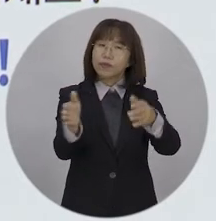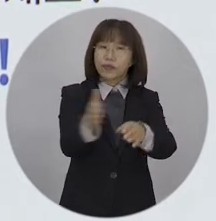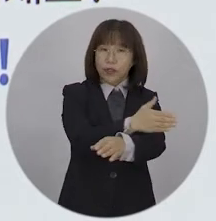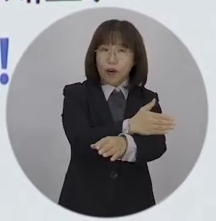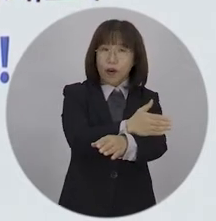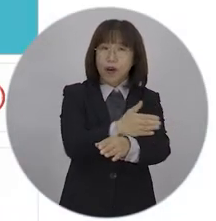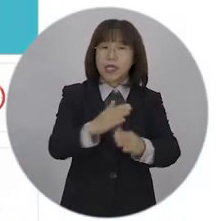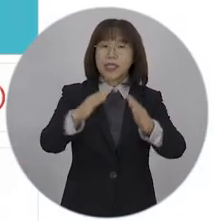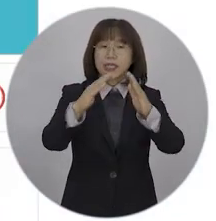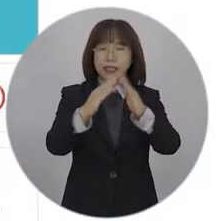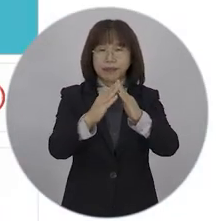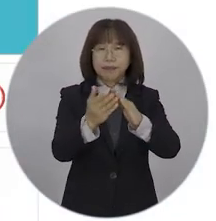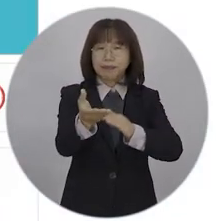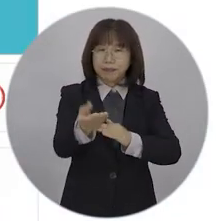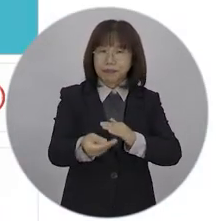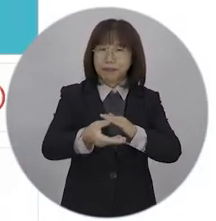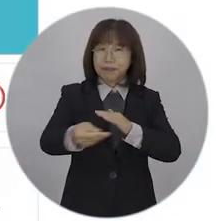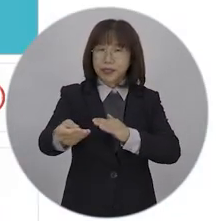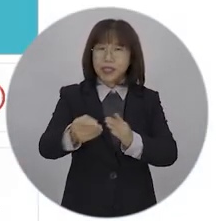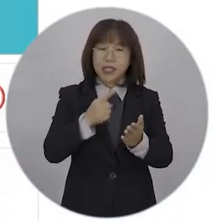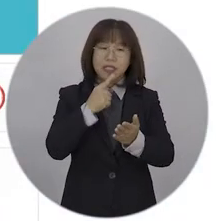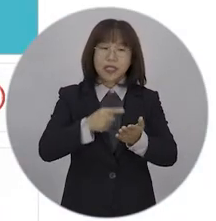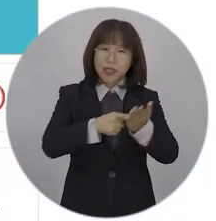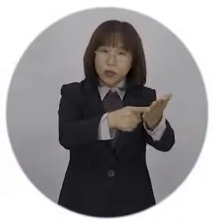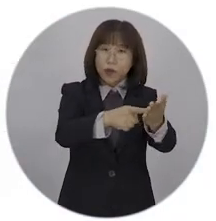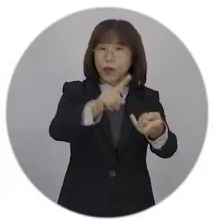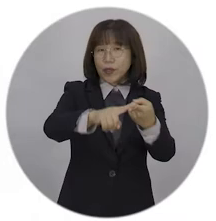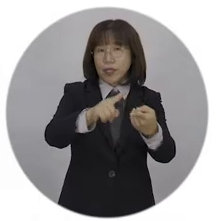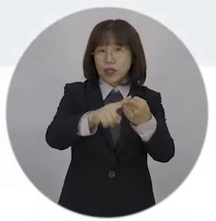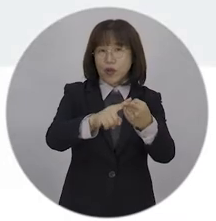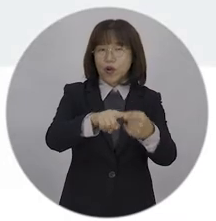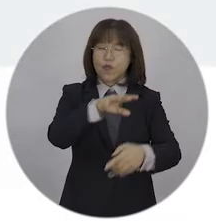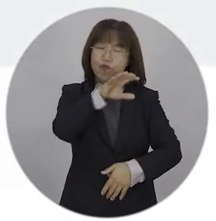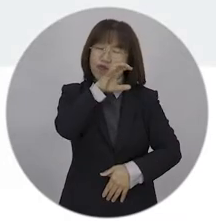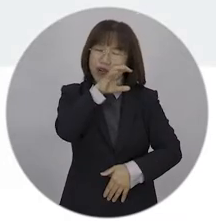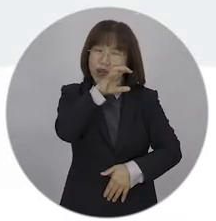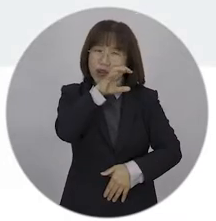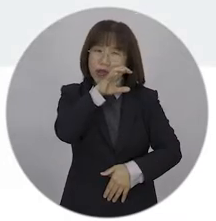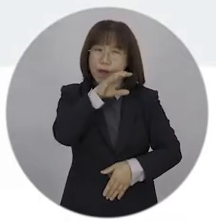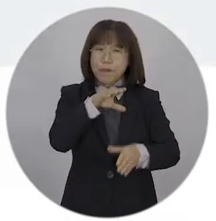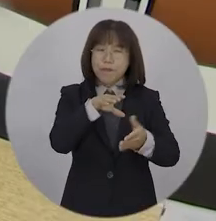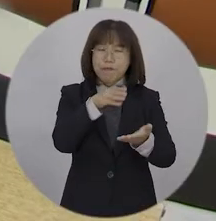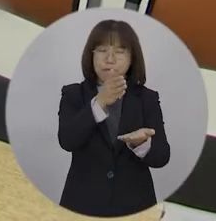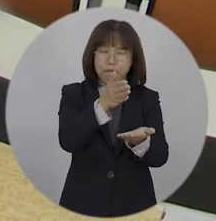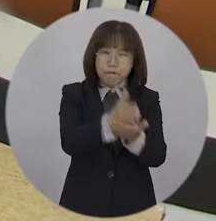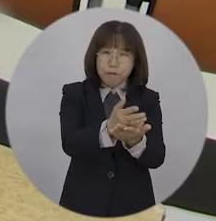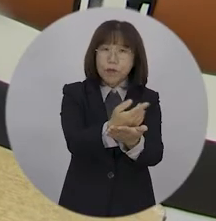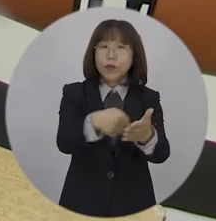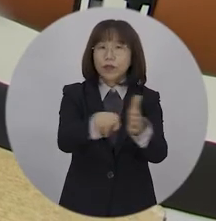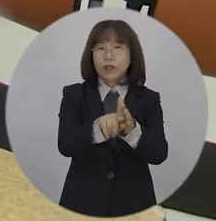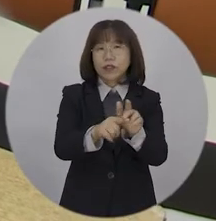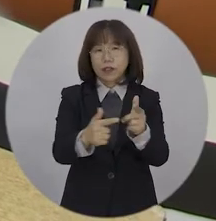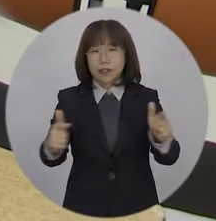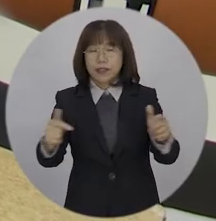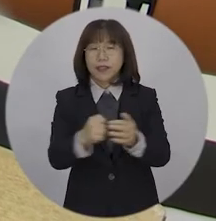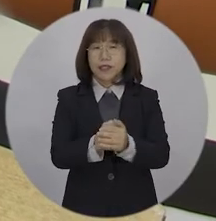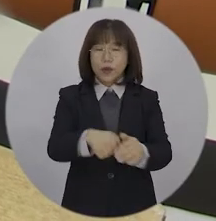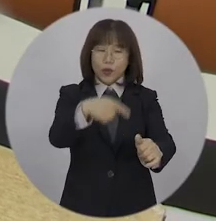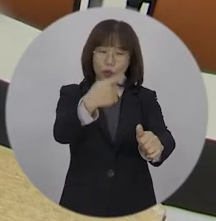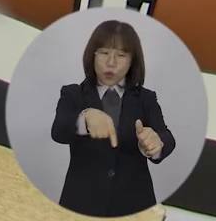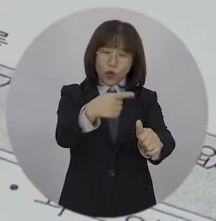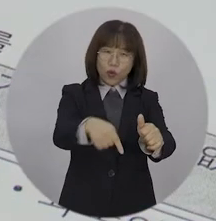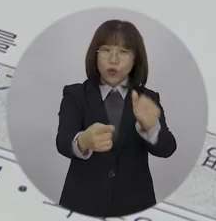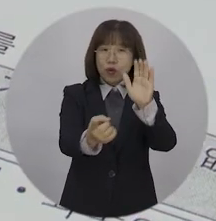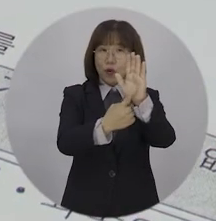시행된 주택임대차 계약 신고제 에 주민 불편이 없도록 자치구 조례를 개정하고 부동산중개업 종사자에게